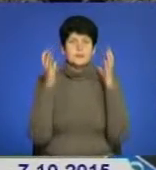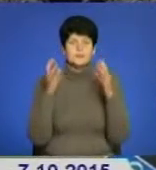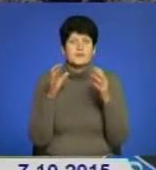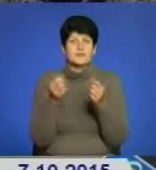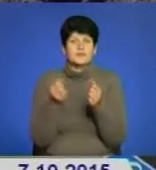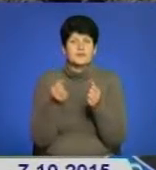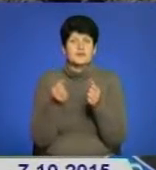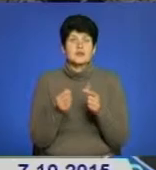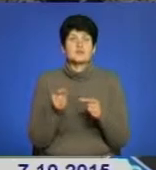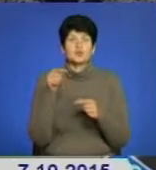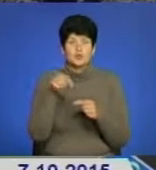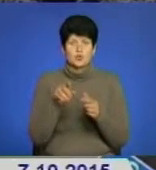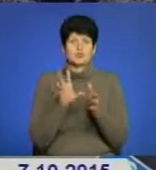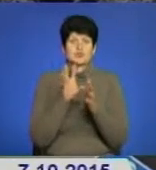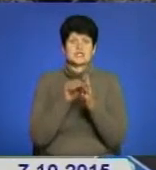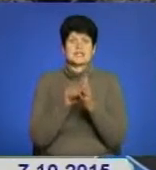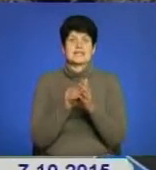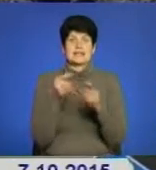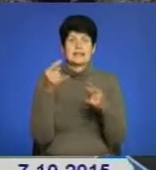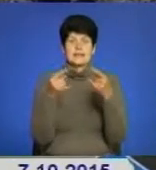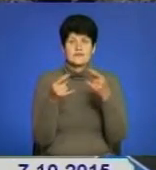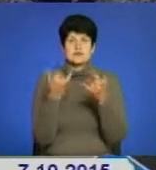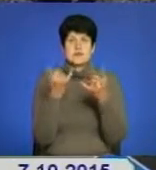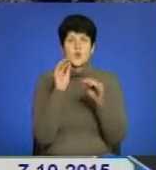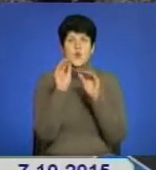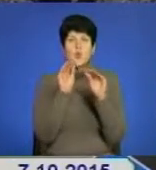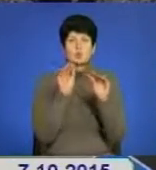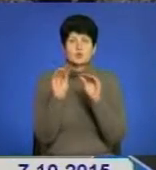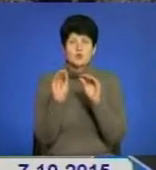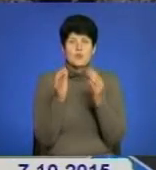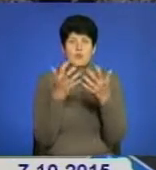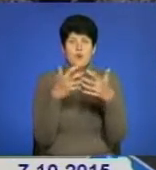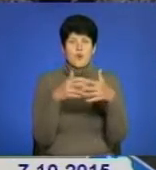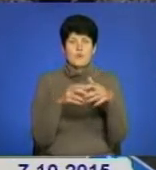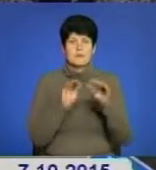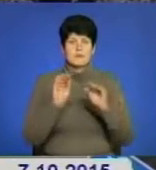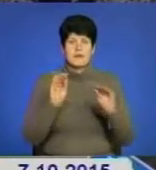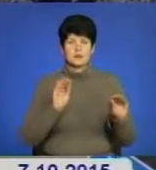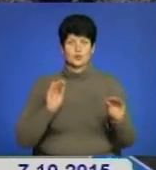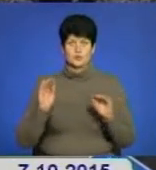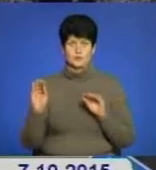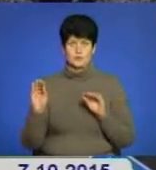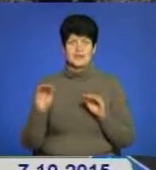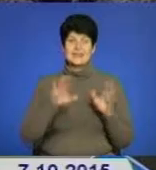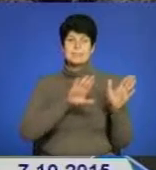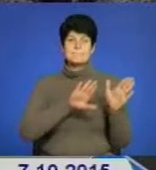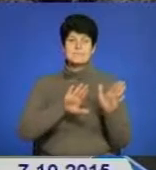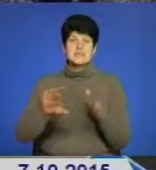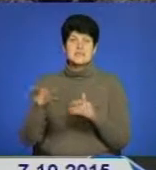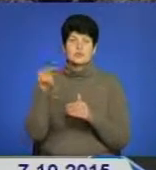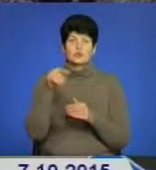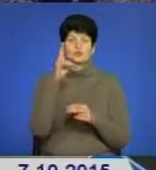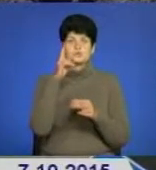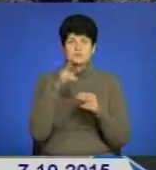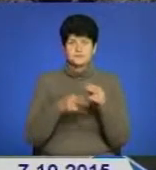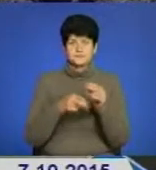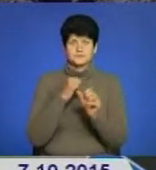числі телевізор. Ми зараз її укомплектуємо, обладнуємо і після того, як буде завершені